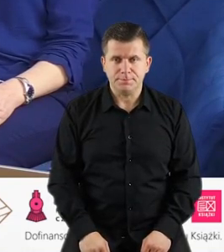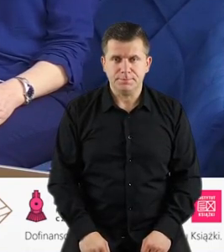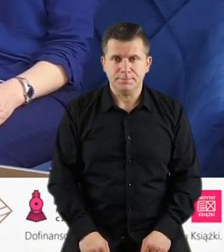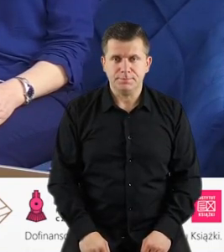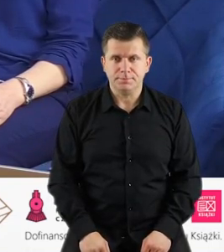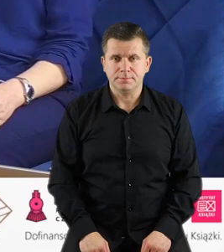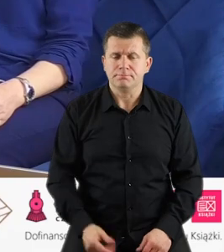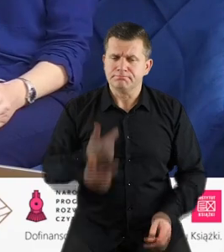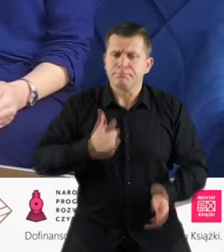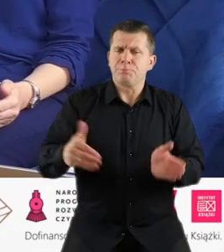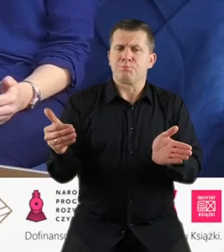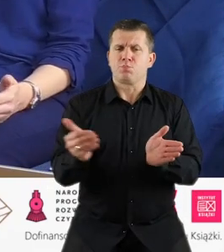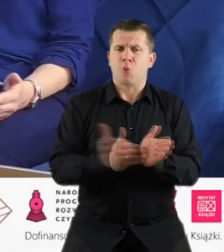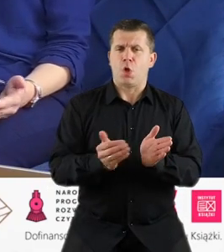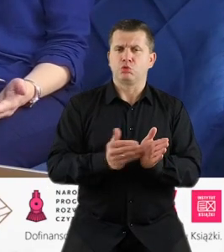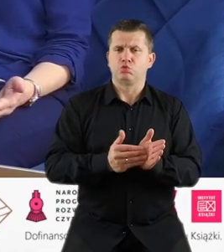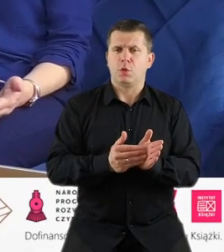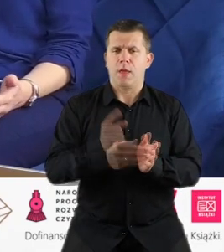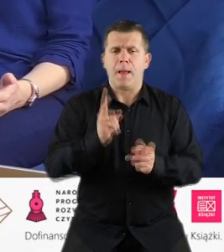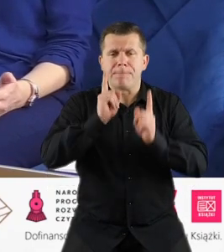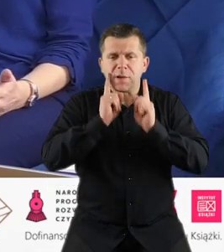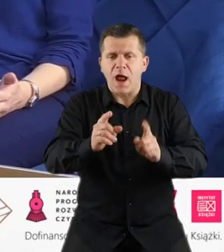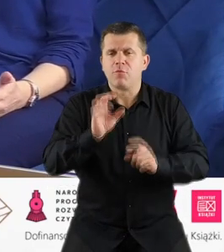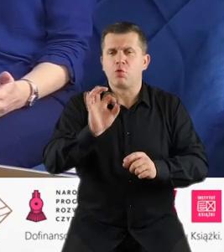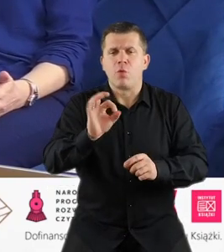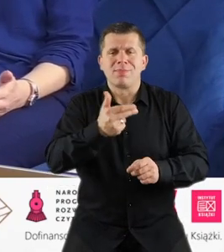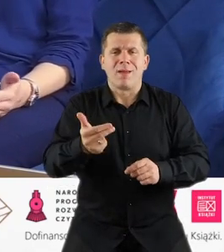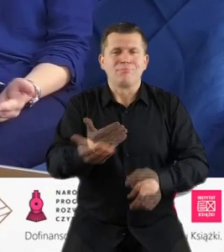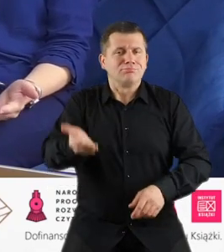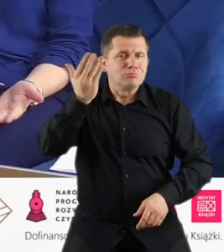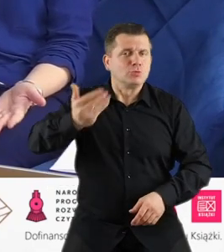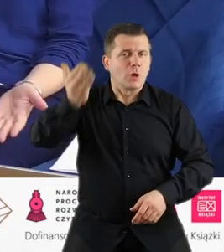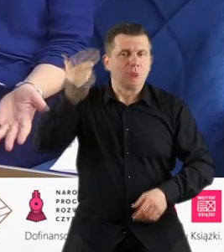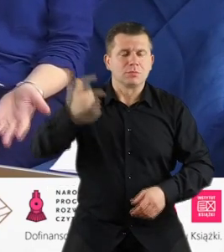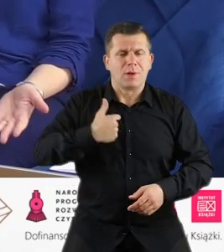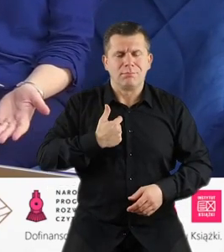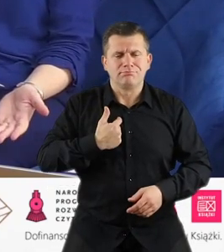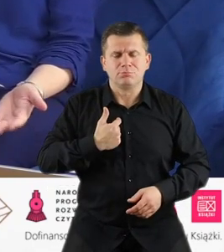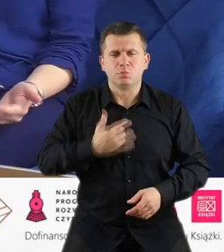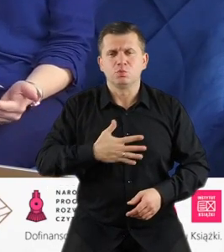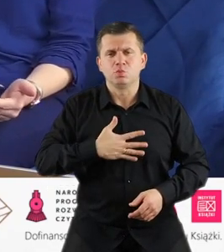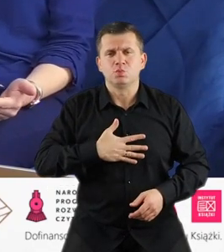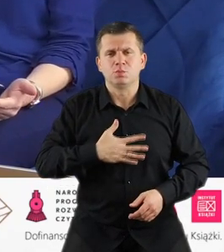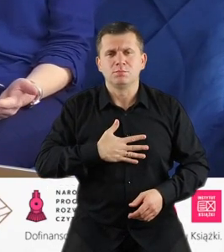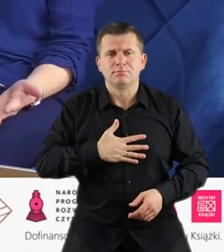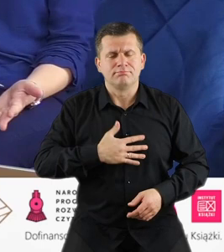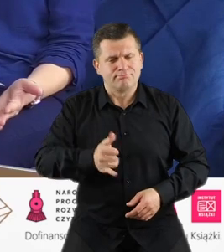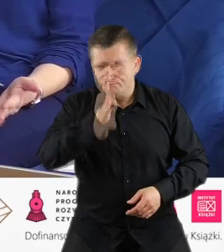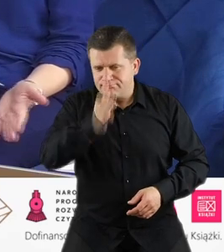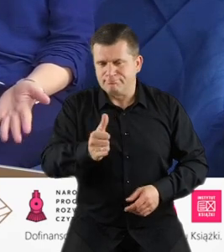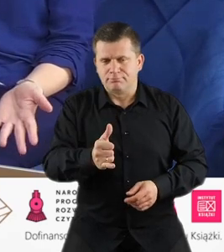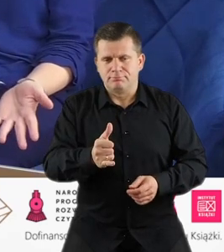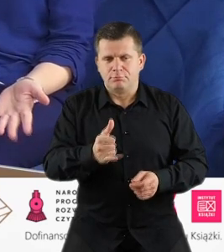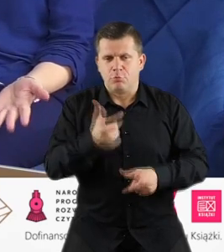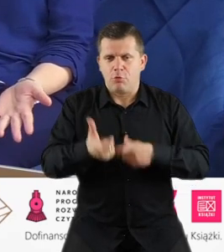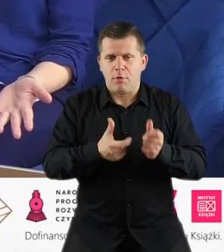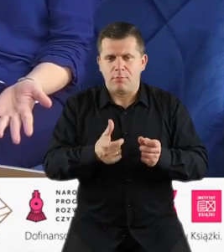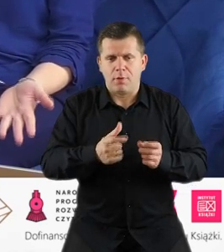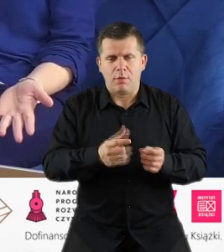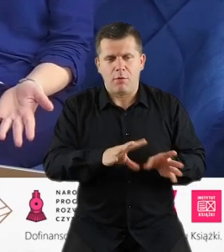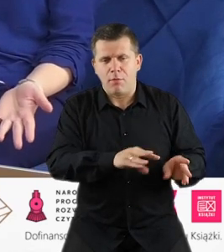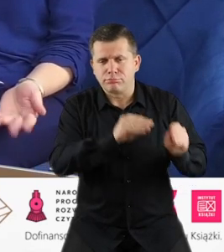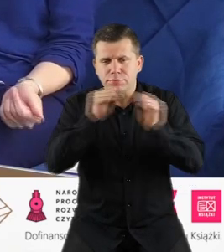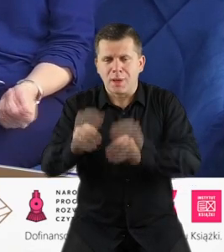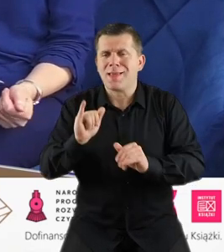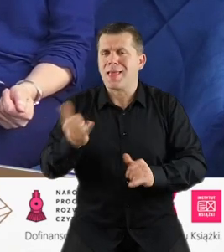po to, żeby potrzebujemy tej prawdy o przeszłości, której tak naprawdę nie jesteśmy w stanie odwzorować